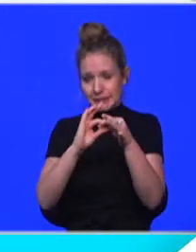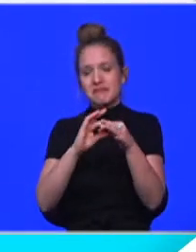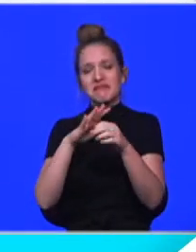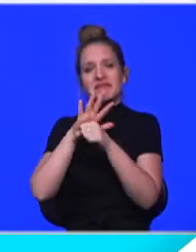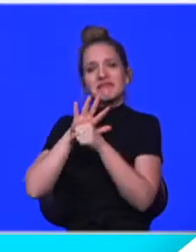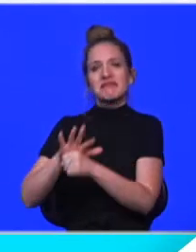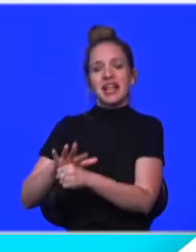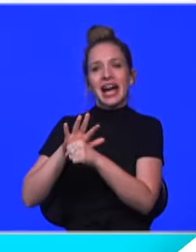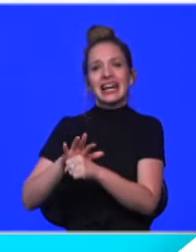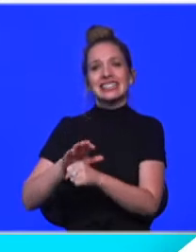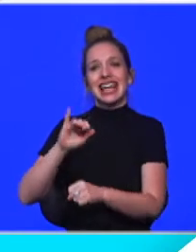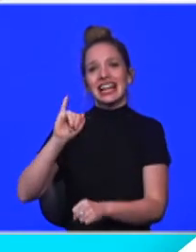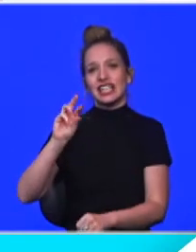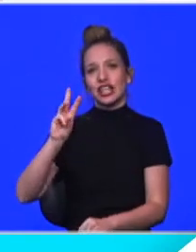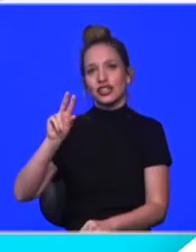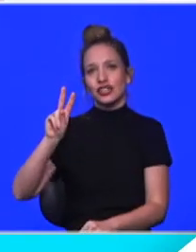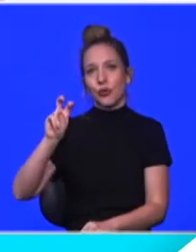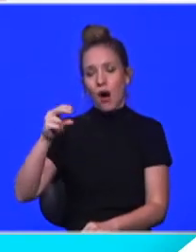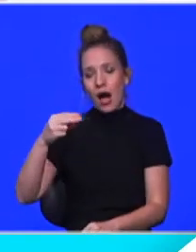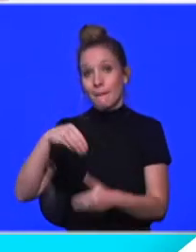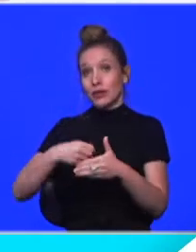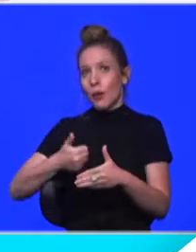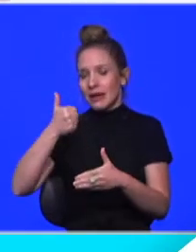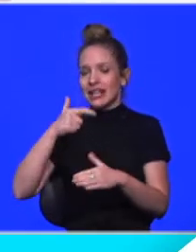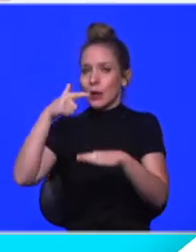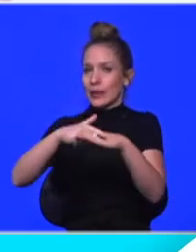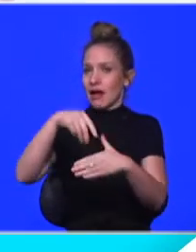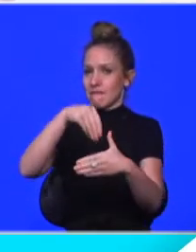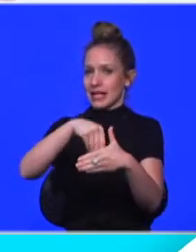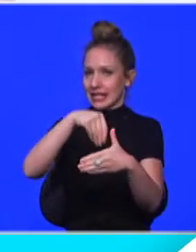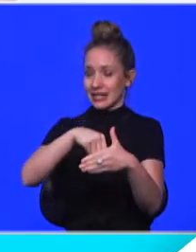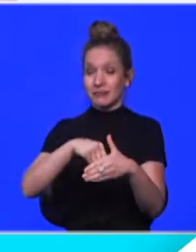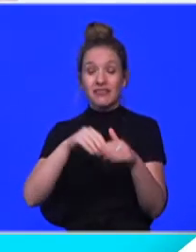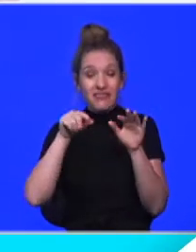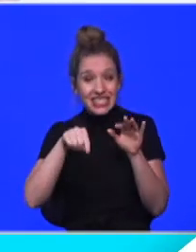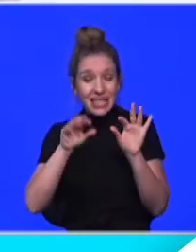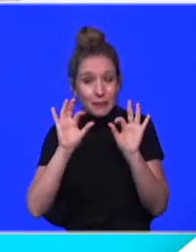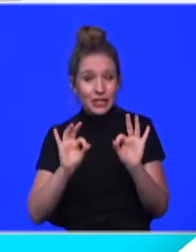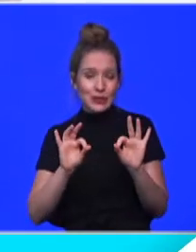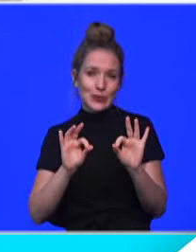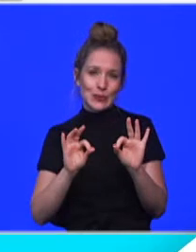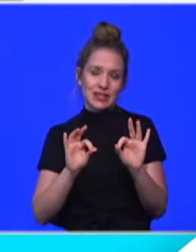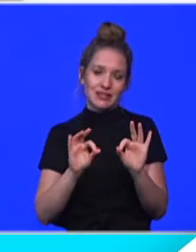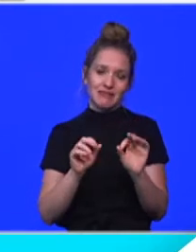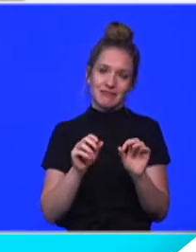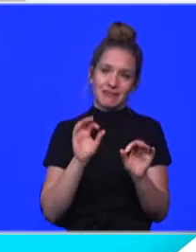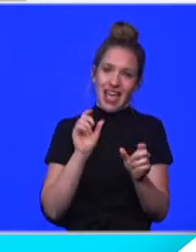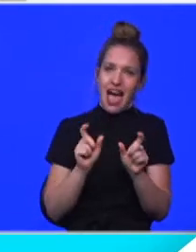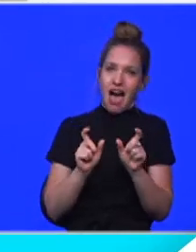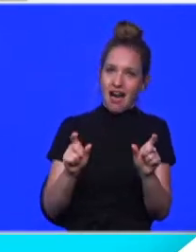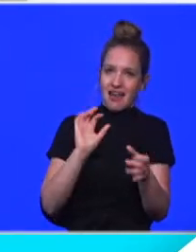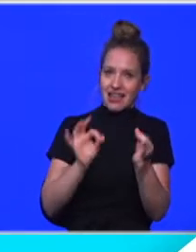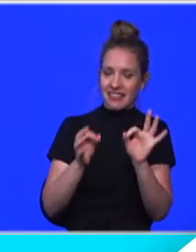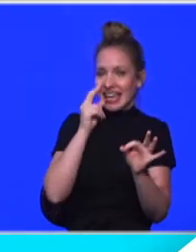ישועה בתור מנכ״ל להתערב בתכנים, ובדיוק את הדבר הזה ניסתה היום ההגנה לערער, כשגם היא